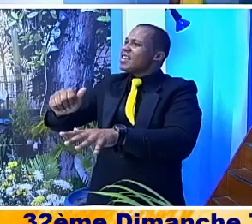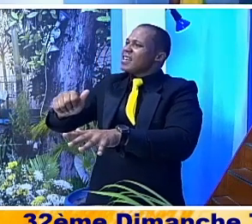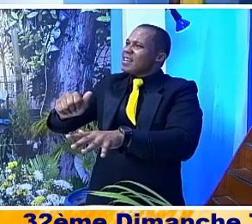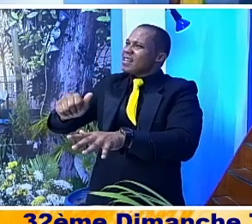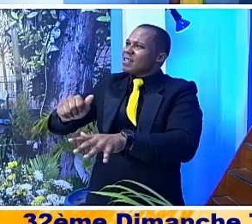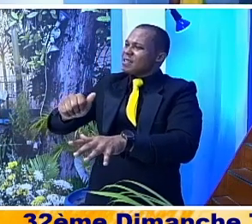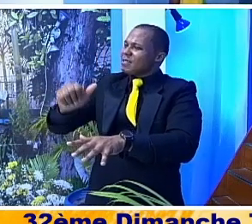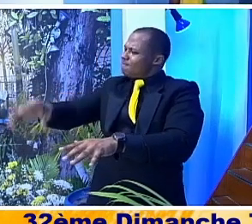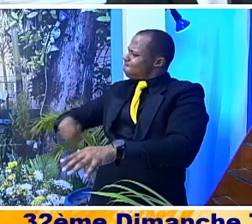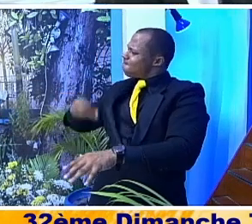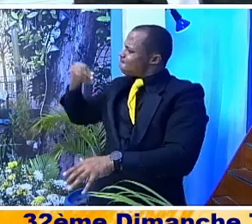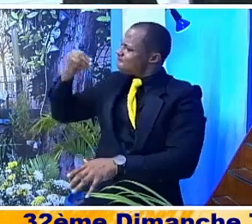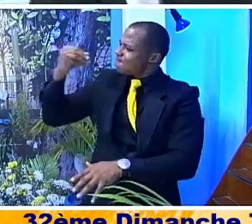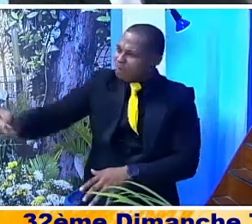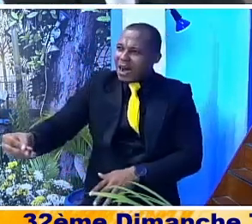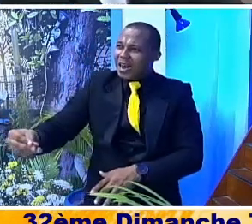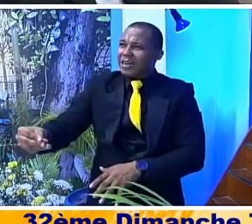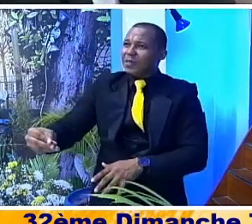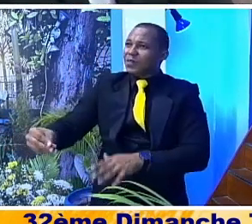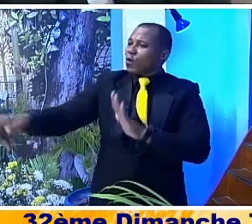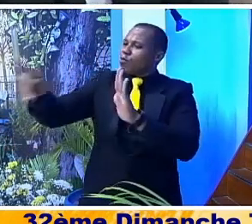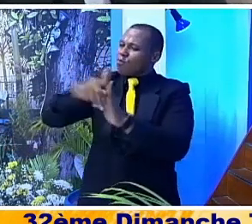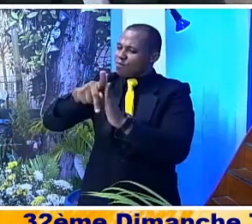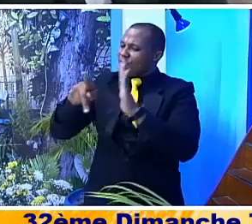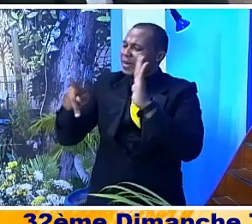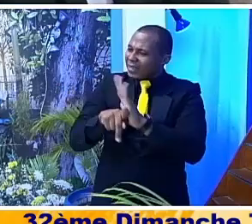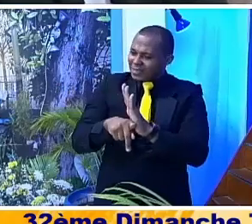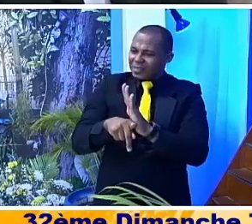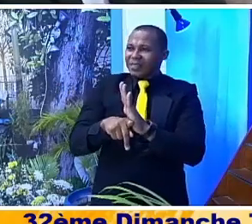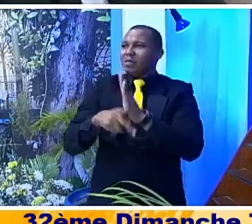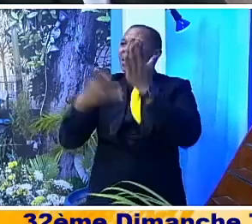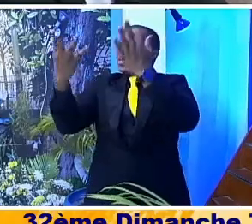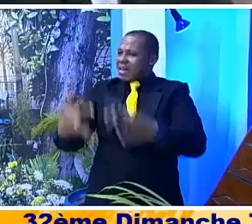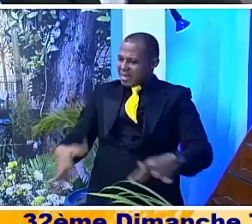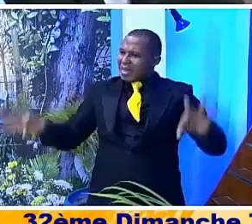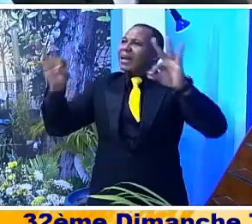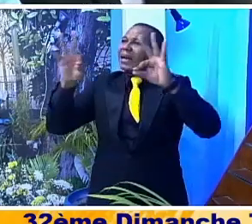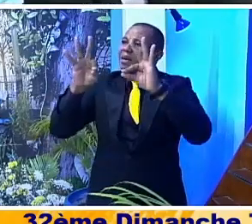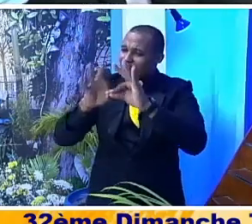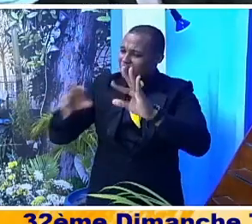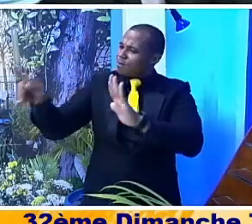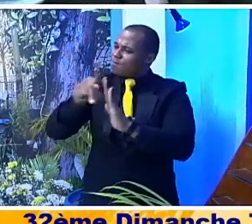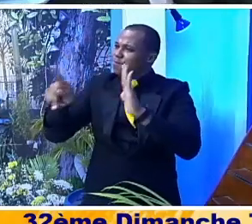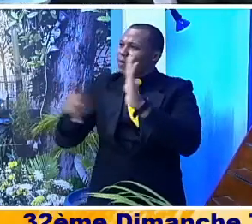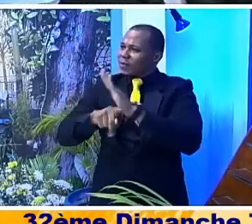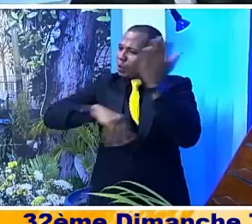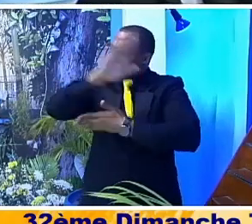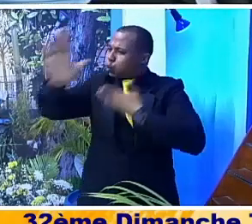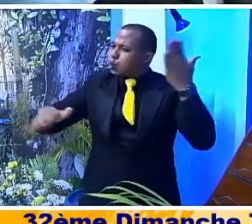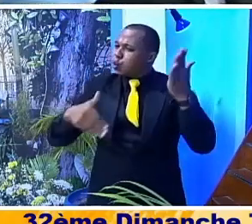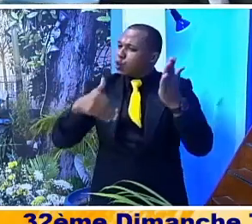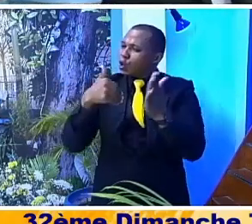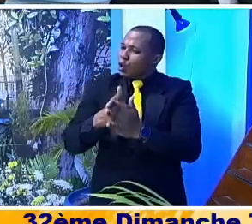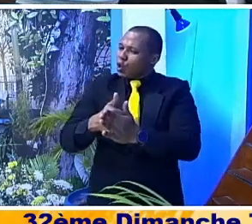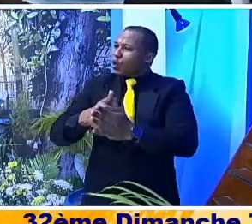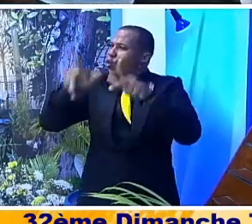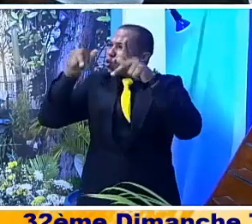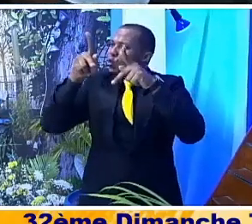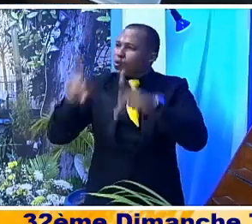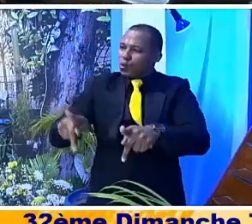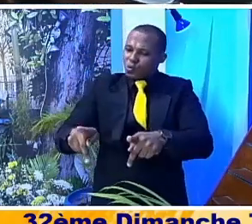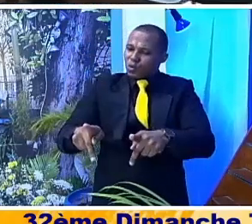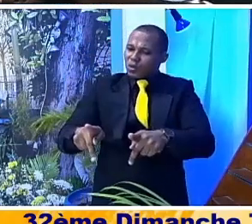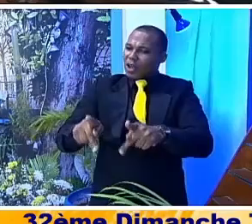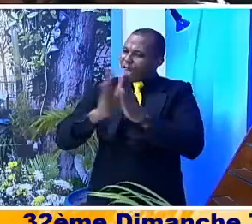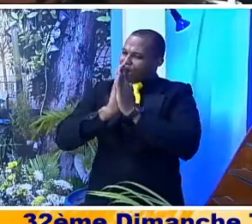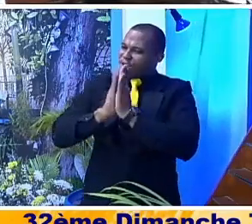Sarepta. Son principe lié, frère Maxime. Et principe ça, ou à tout le monde qui applique, il y a toujours riche